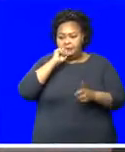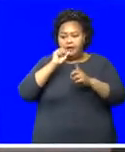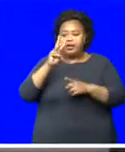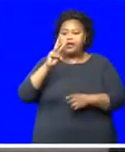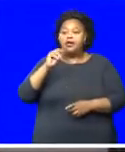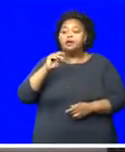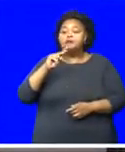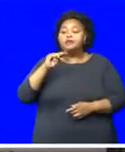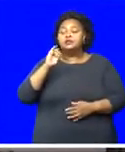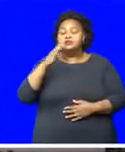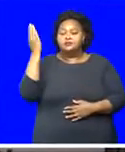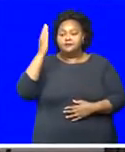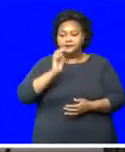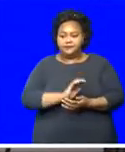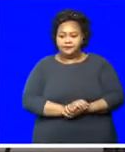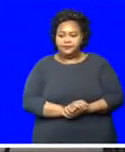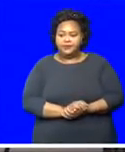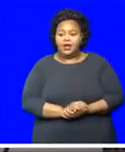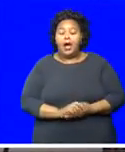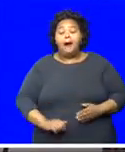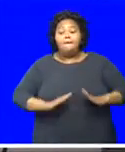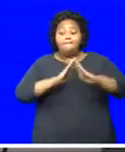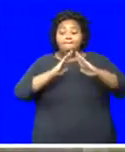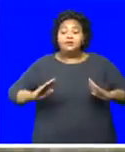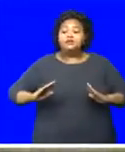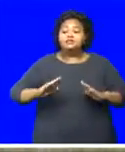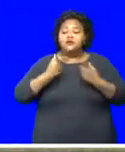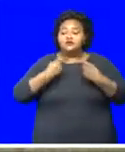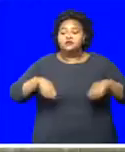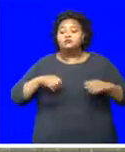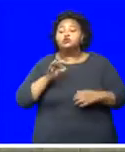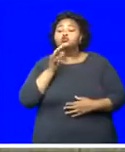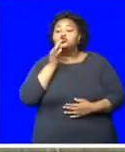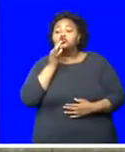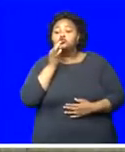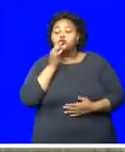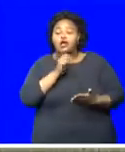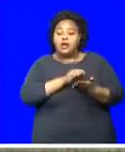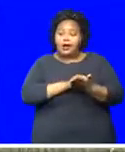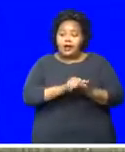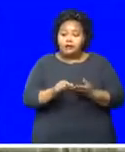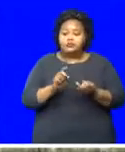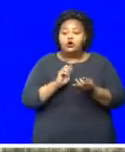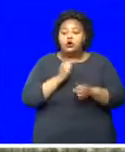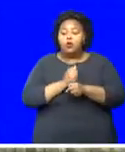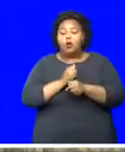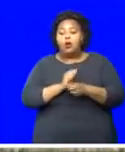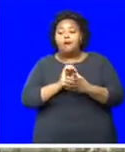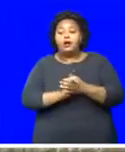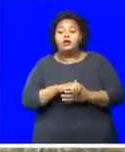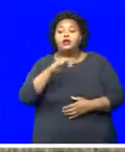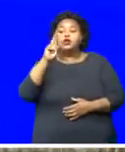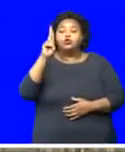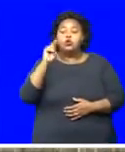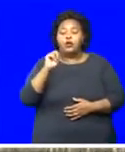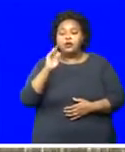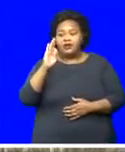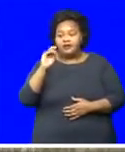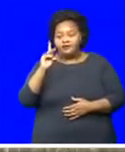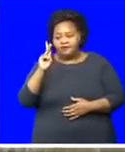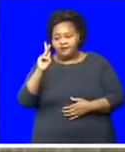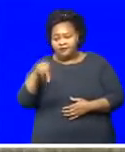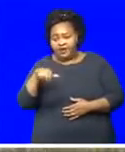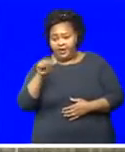Litiko letemidlalo emasiko neTindzaba abantu labasha libambisene nenhlangano yakamhlaba lebuke eTindzaba ekudalana United